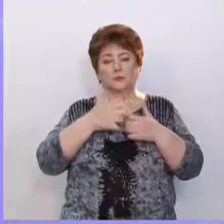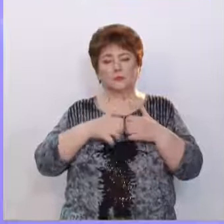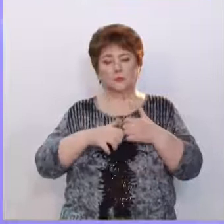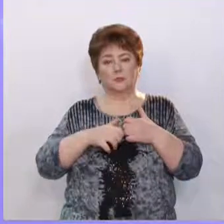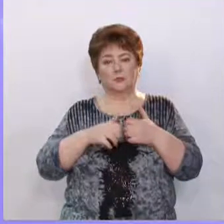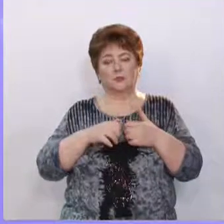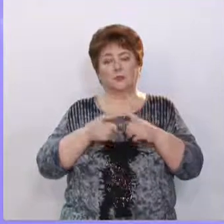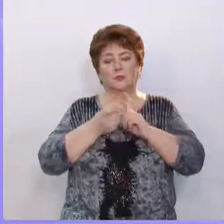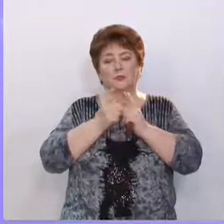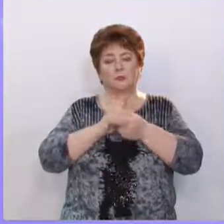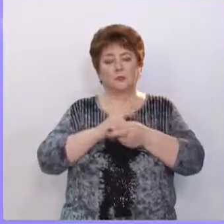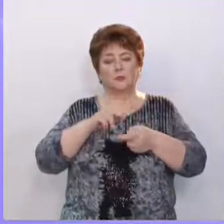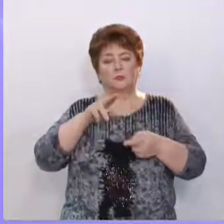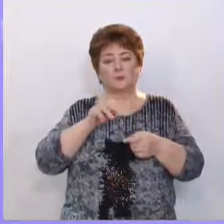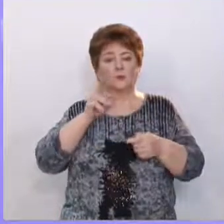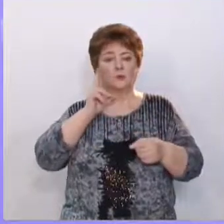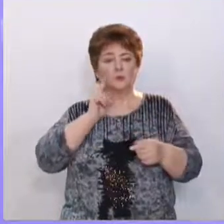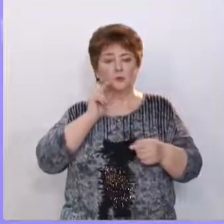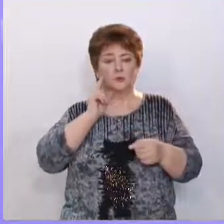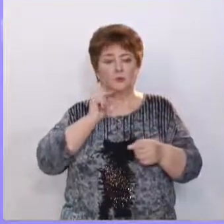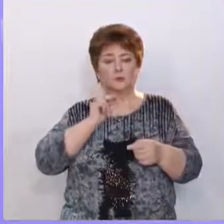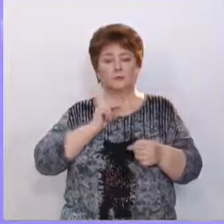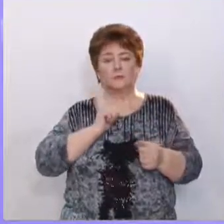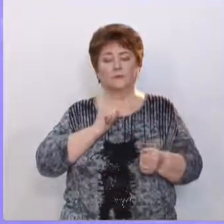средний, изменяется по числам,